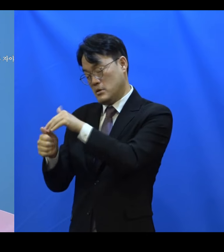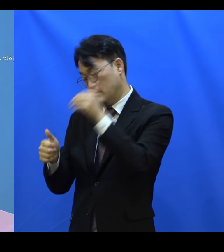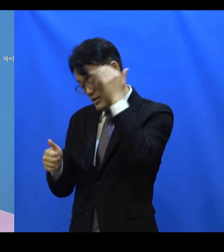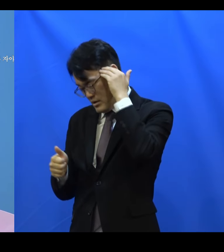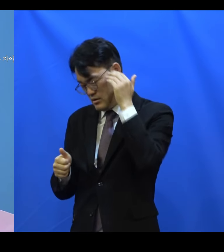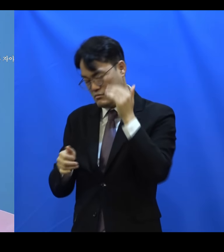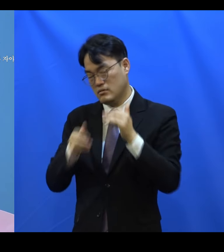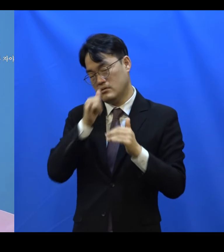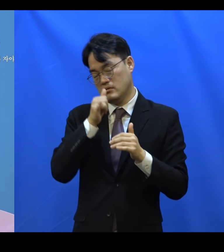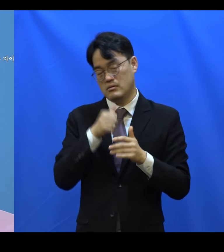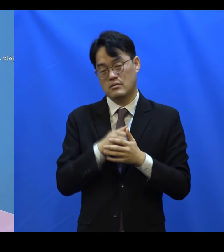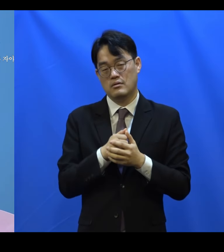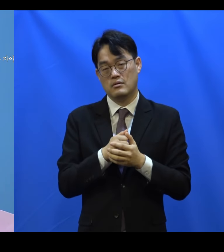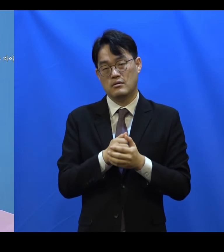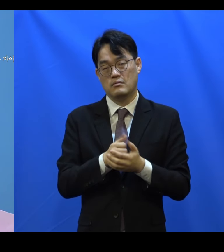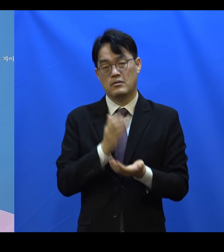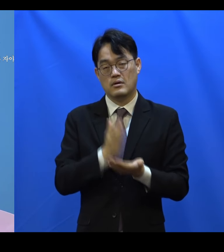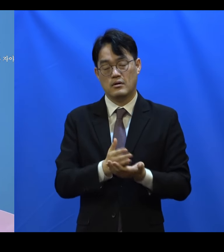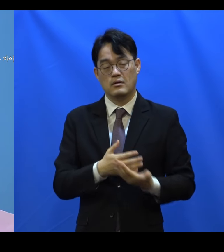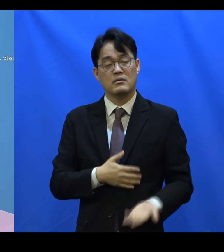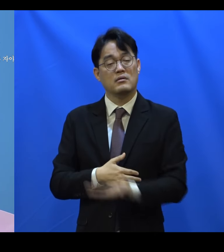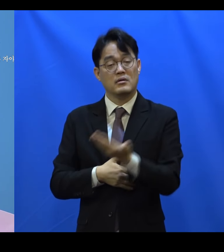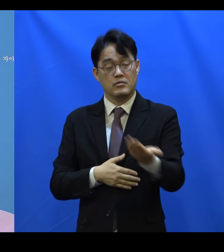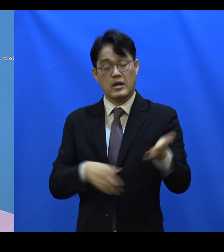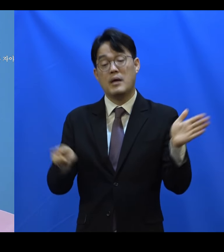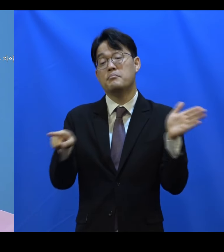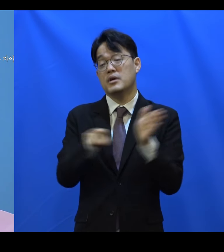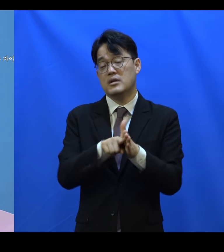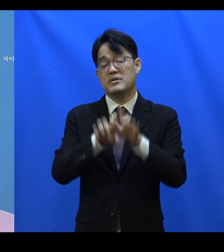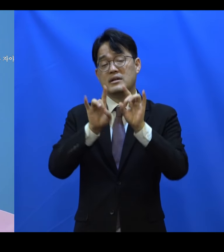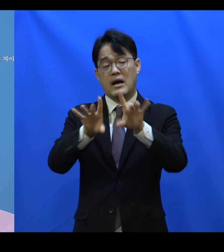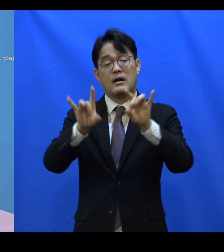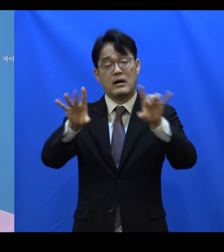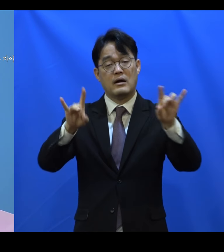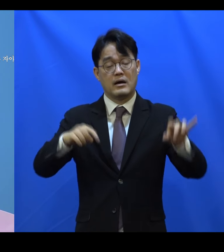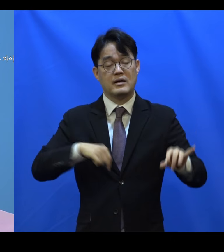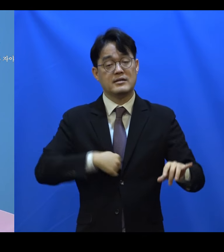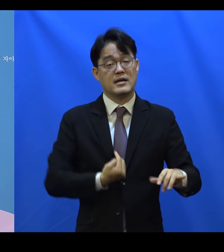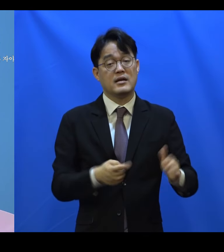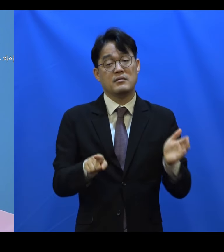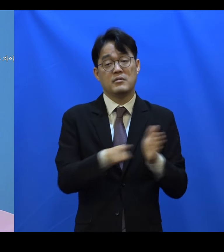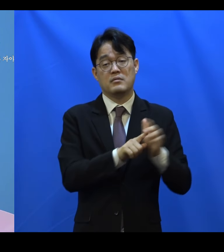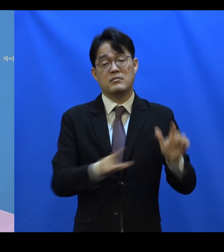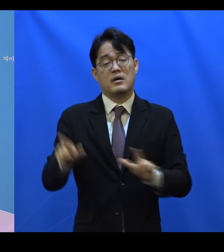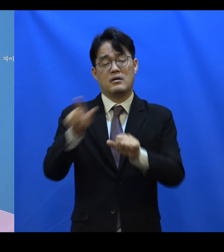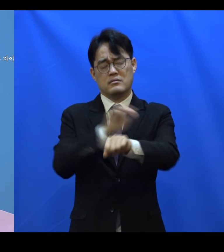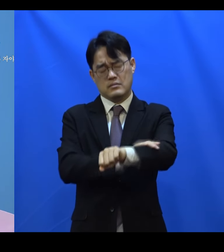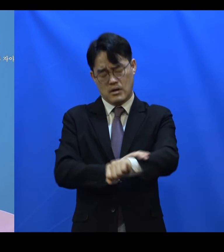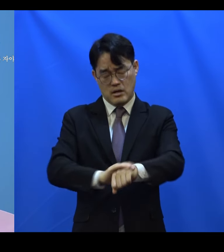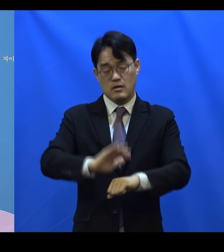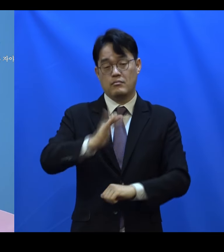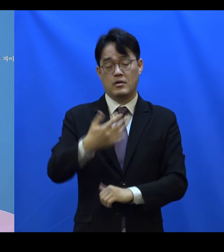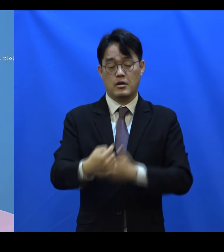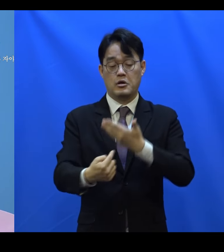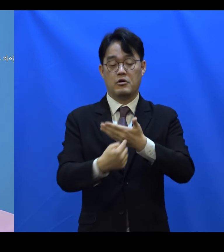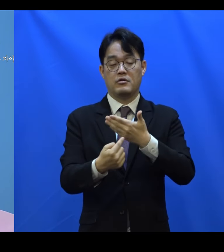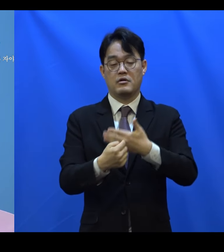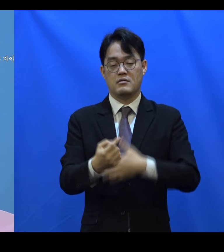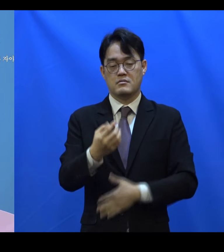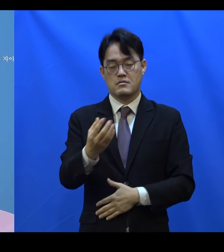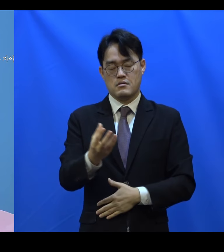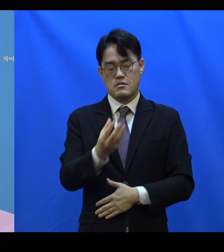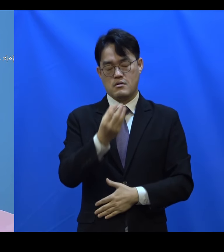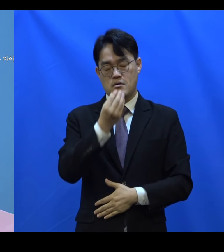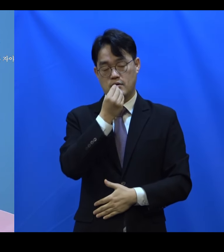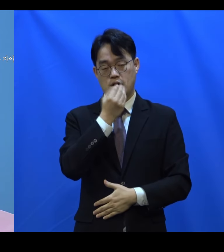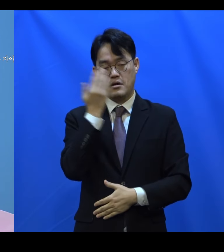신앙은 딴 게 없어요. 각자 자기가 신앙생활 잘하면 돼요. 그런데 괜히 경건한 척하면서 괜히